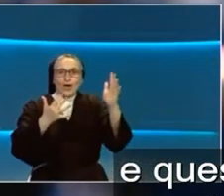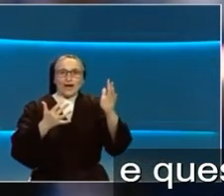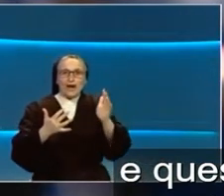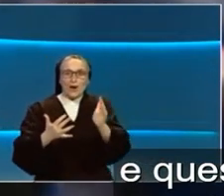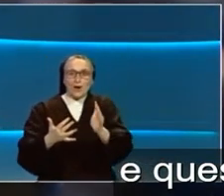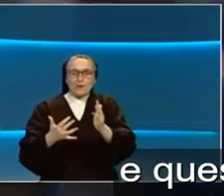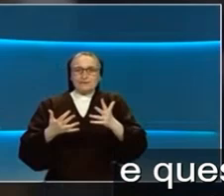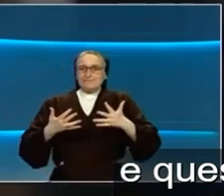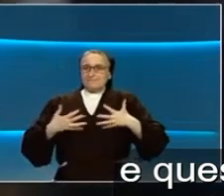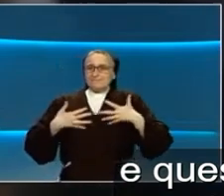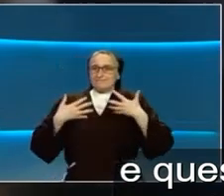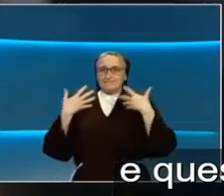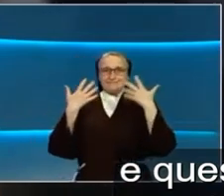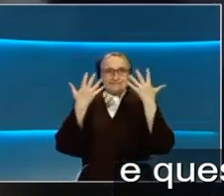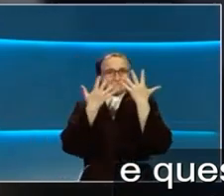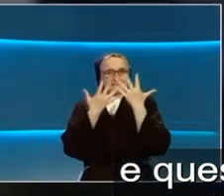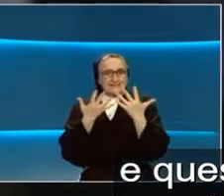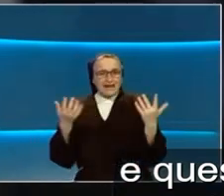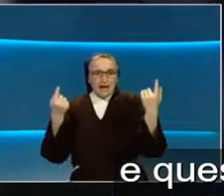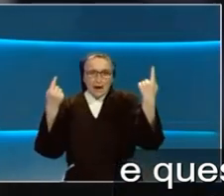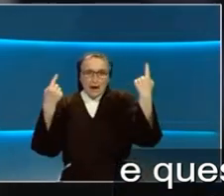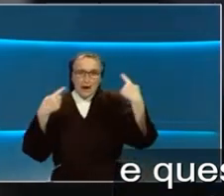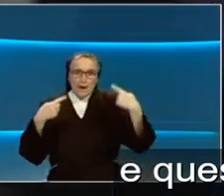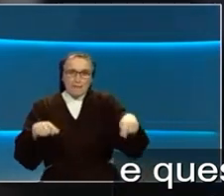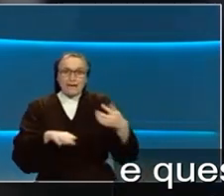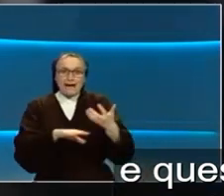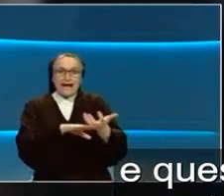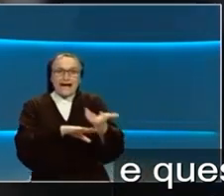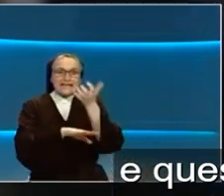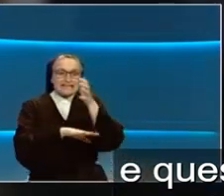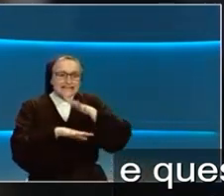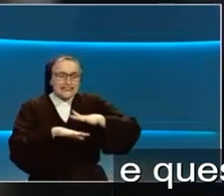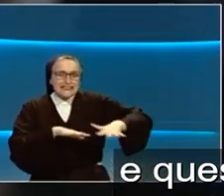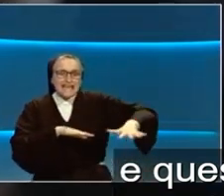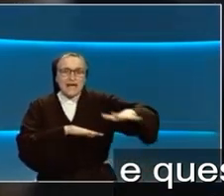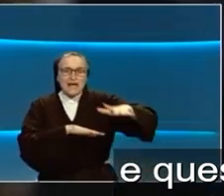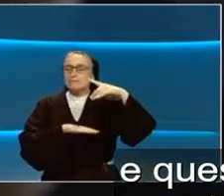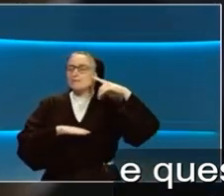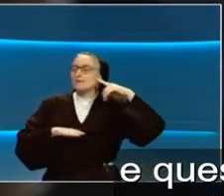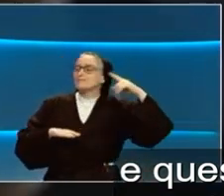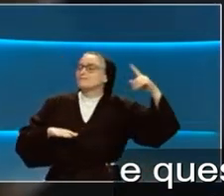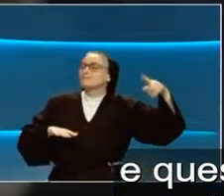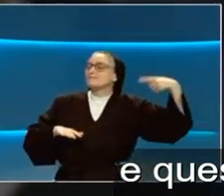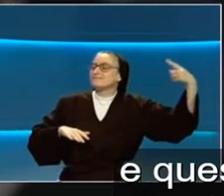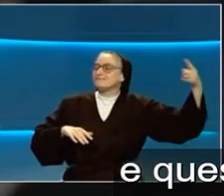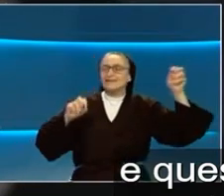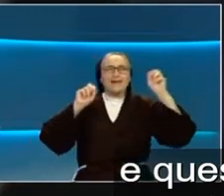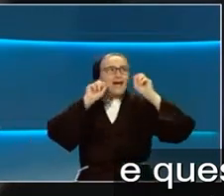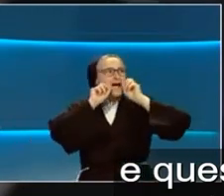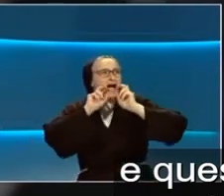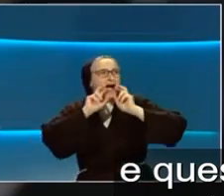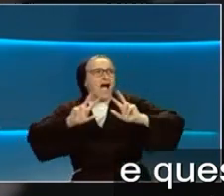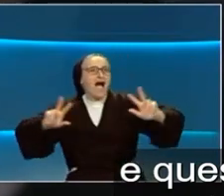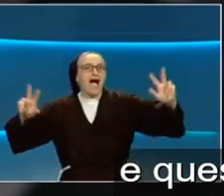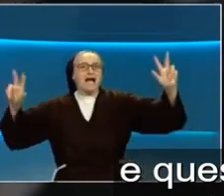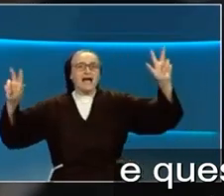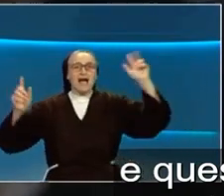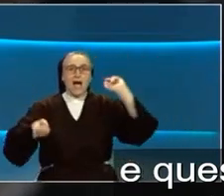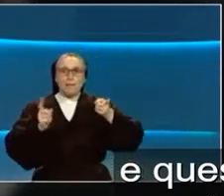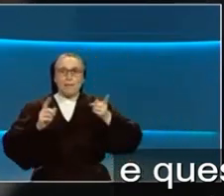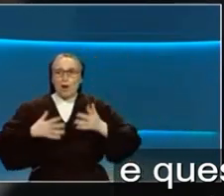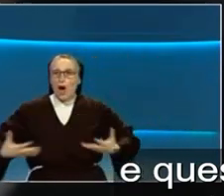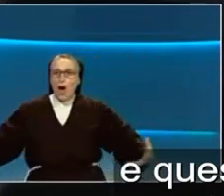fulgoribus, et magnis populorum vocibus, ec